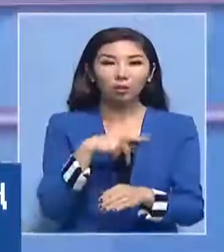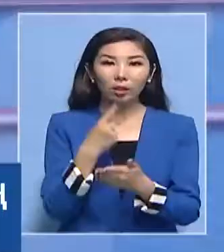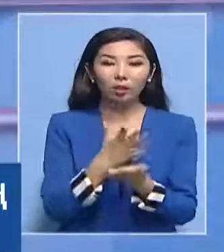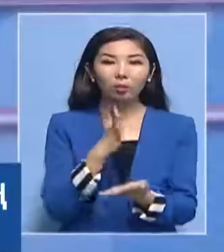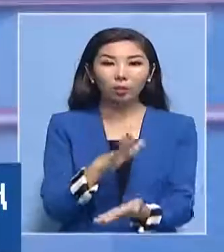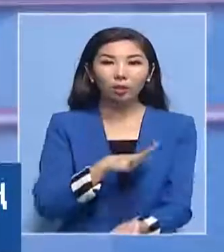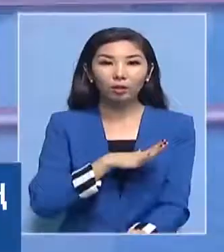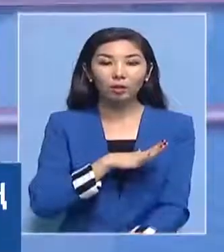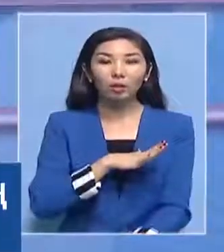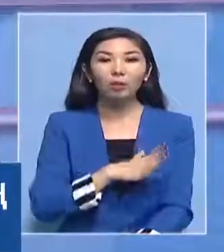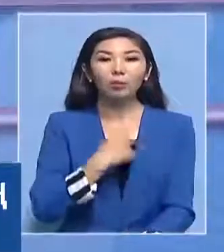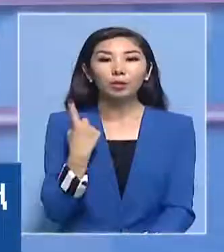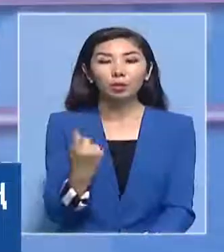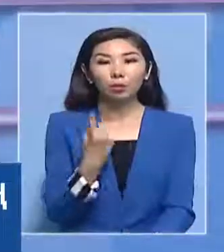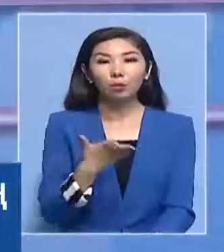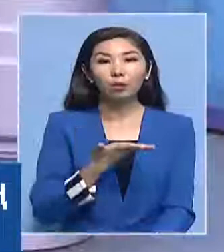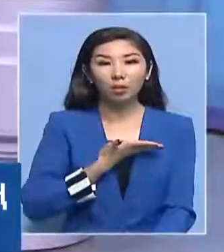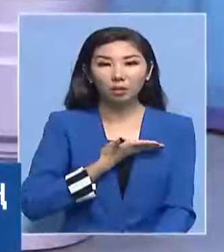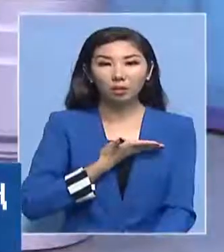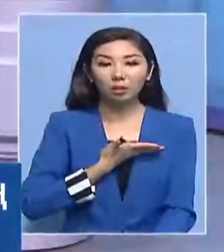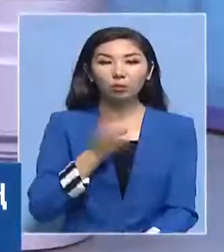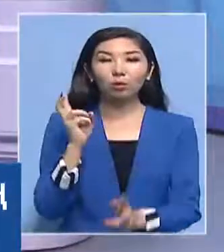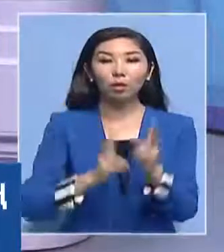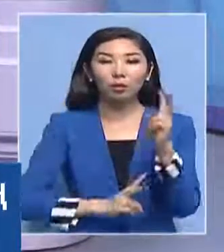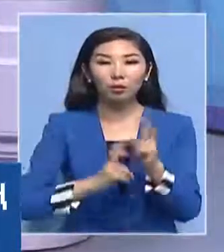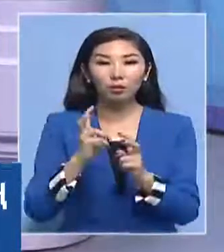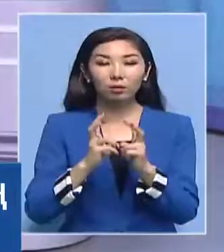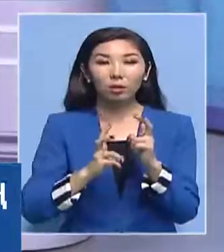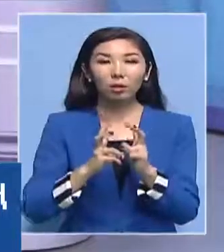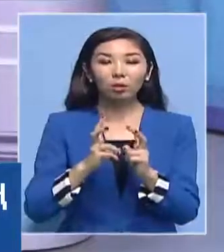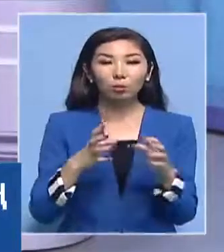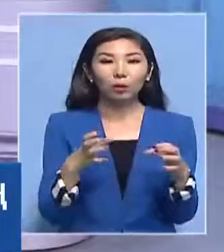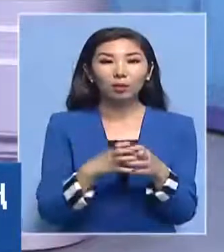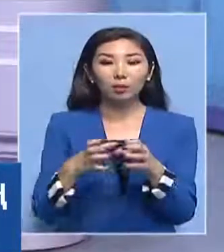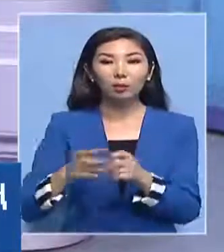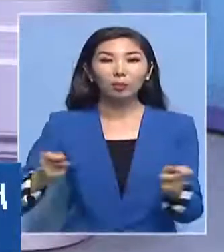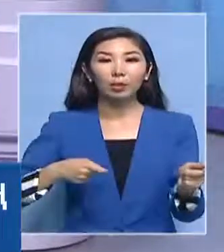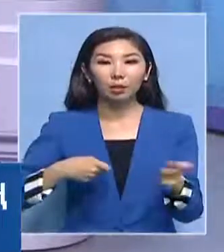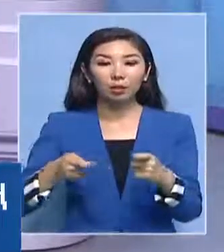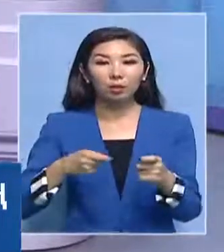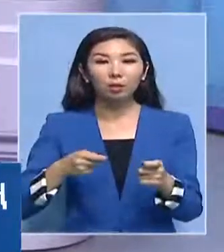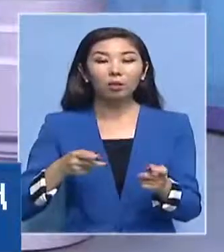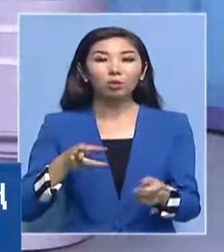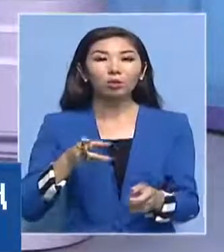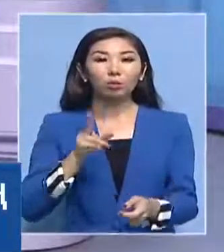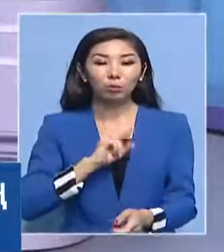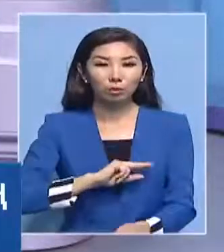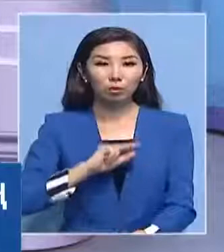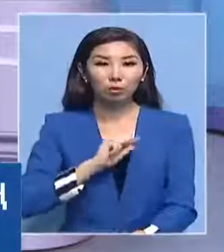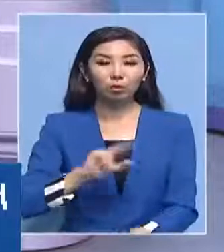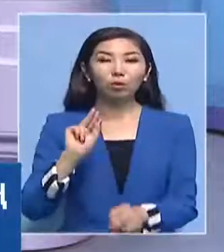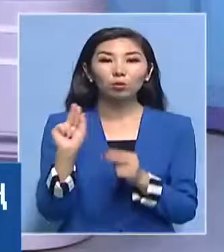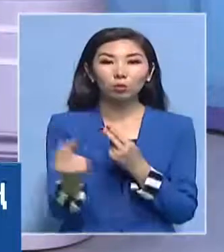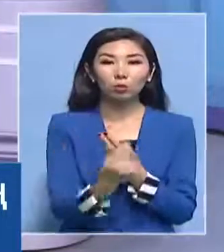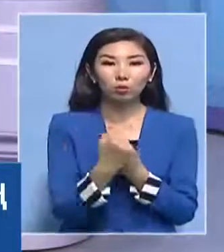үшін мына бірінші біздер енді мына кәсіподақ ұйымдарының басшыларын оқытып жатырмыз. Олардың енді жұмысы ғой, жаңа үйрету